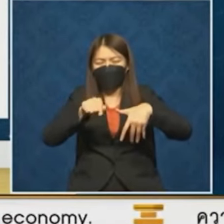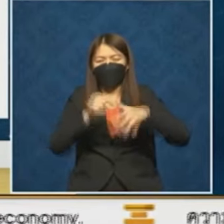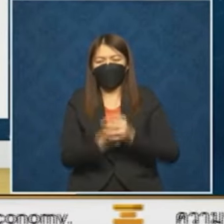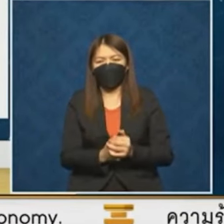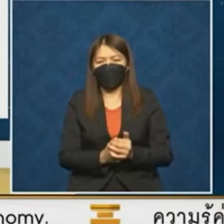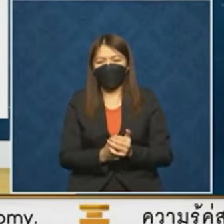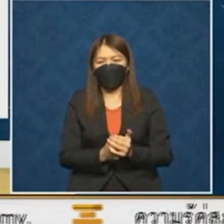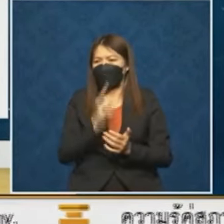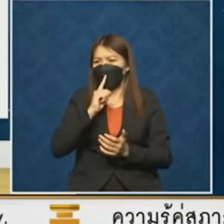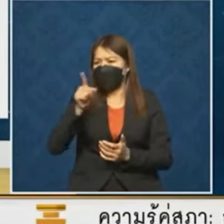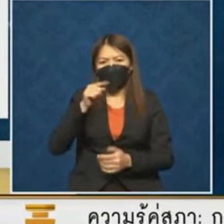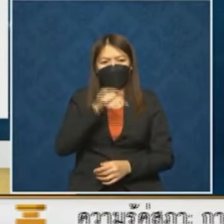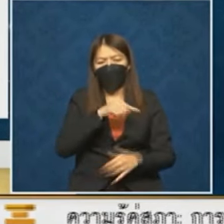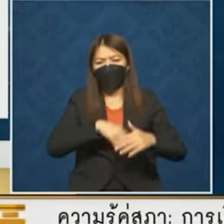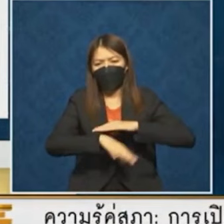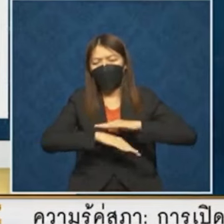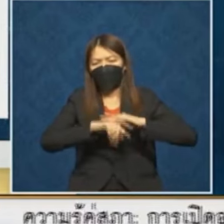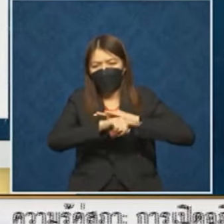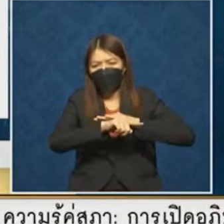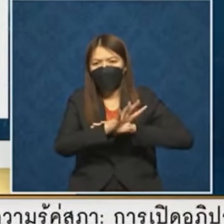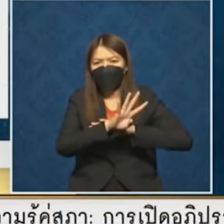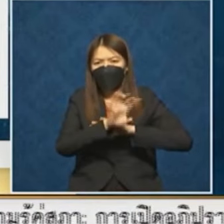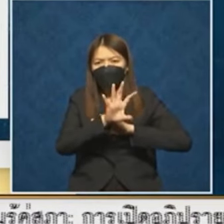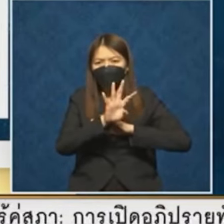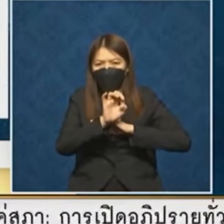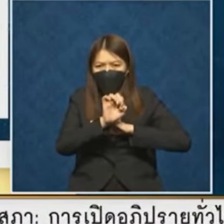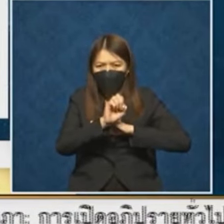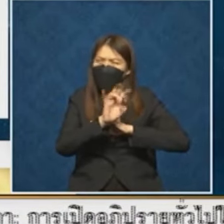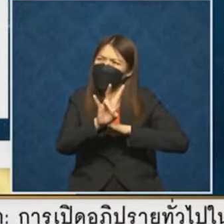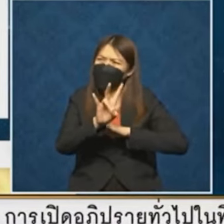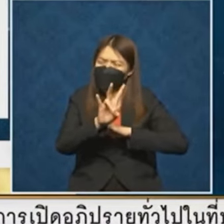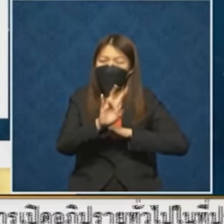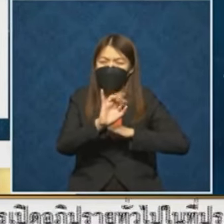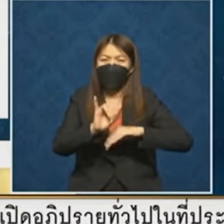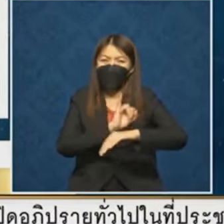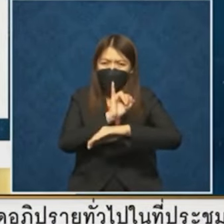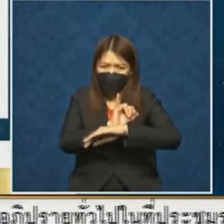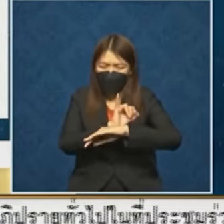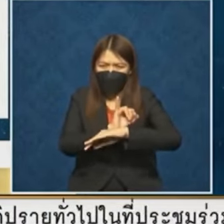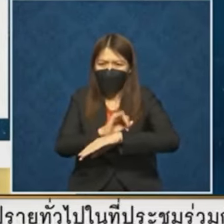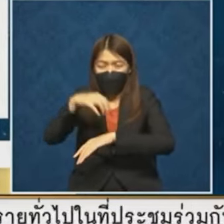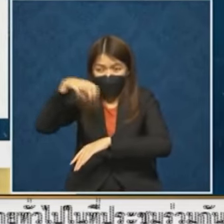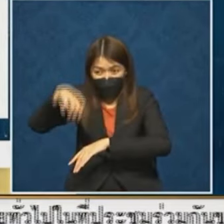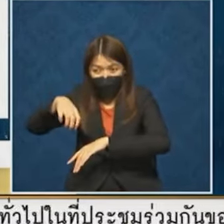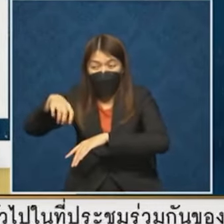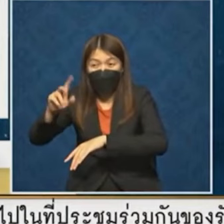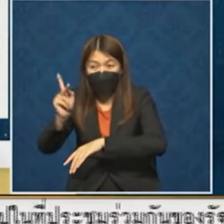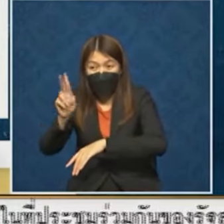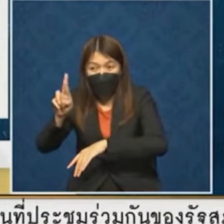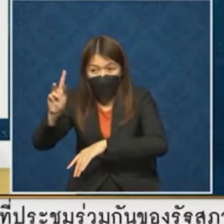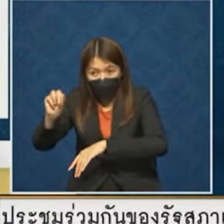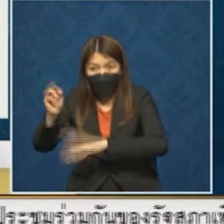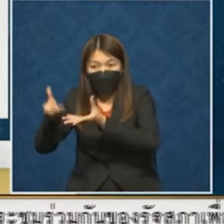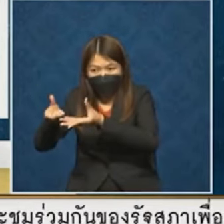ยลุกขึ้นมาอภิปรายว่าเนี่ยทำตรงไปตรงมาหรือเปล่าช่วยเหลือกันหรือเปล่าเกรงใจกันหรือเปล่าอุ้มกันหรือเปล่าพูดง่าย ๆค่ะ นะเ